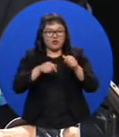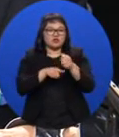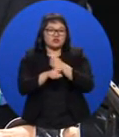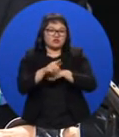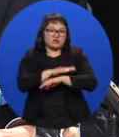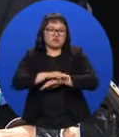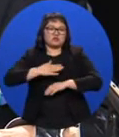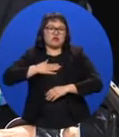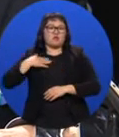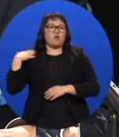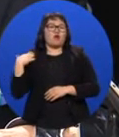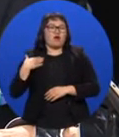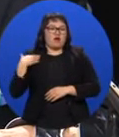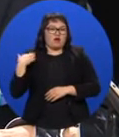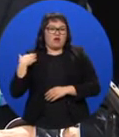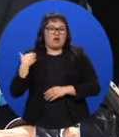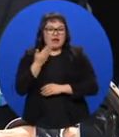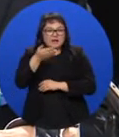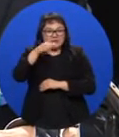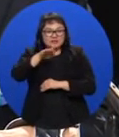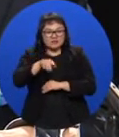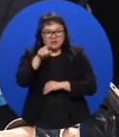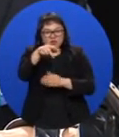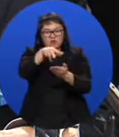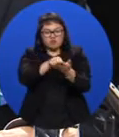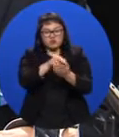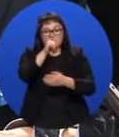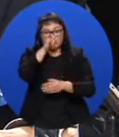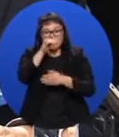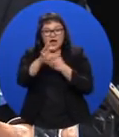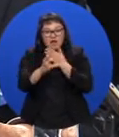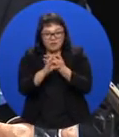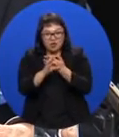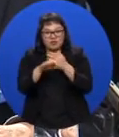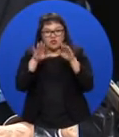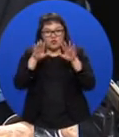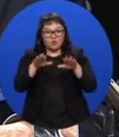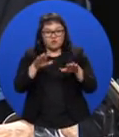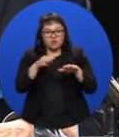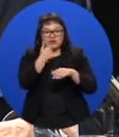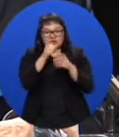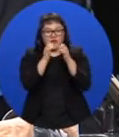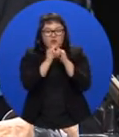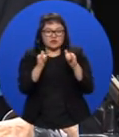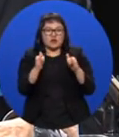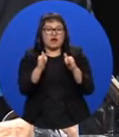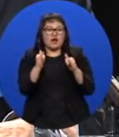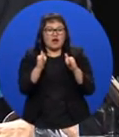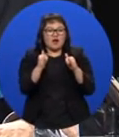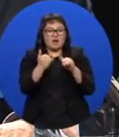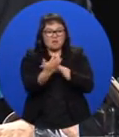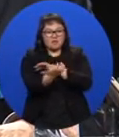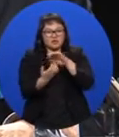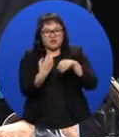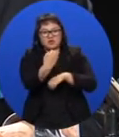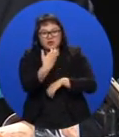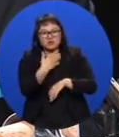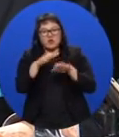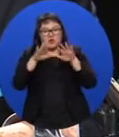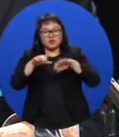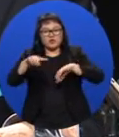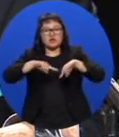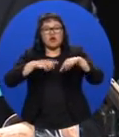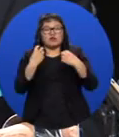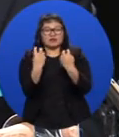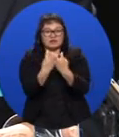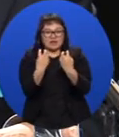잘 모르겠습니다. 그래서 그것은 만약에 문제가 있다면 오늘 아까 사회자도 이야기하지 않았습니까? 오늘은 정책